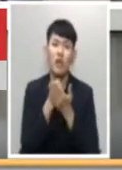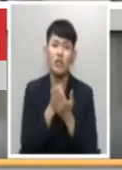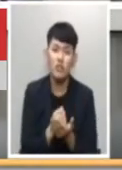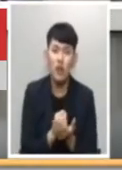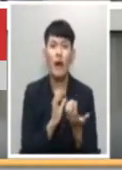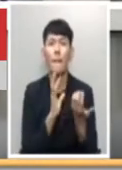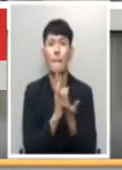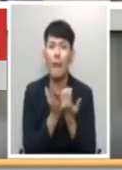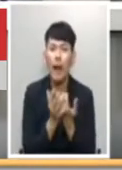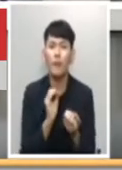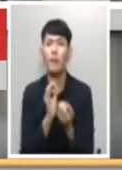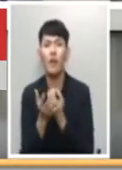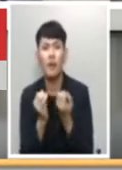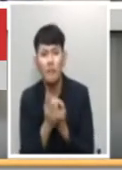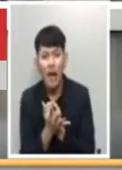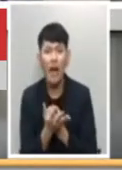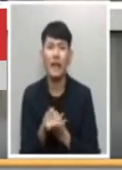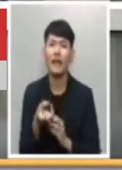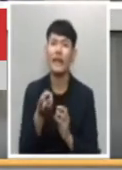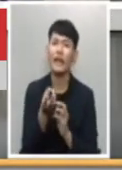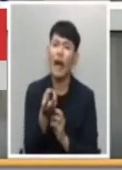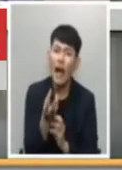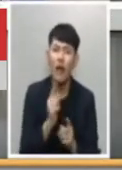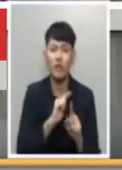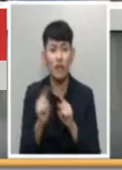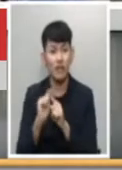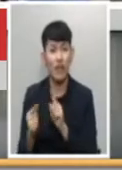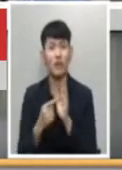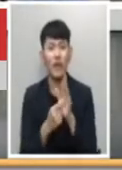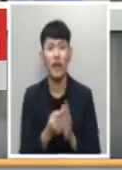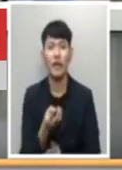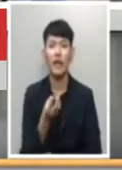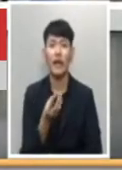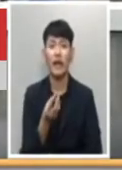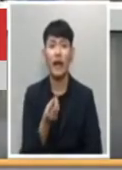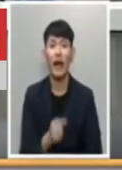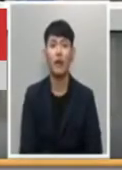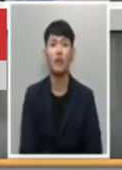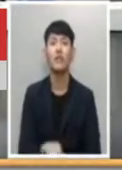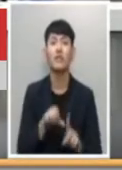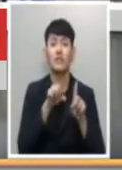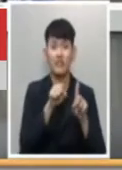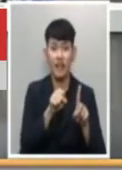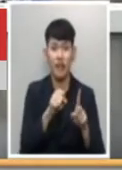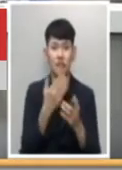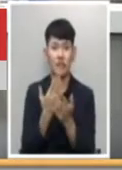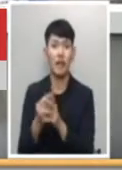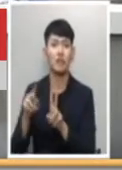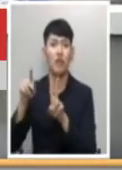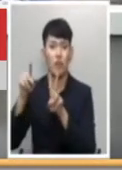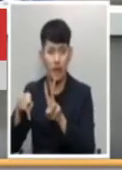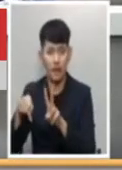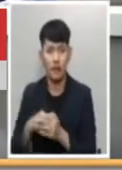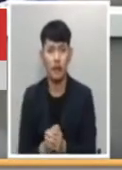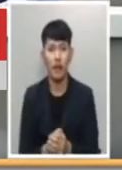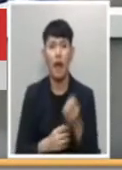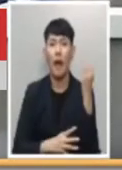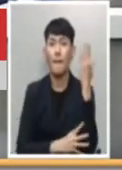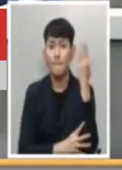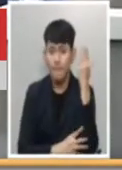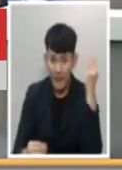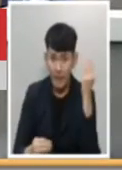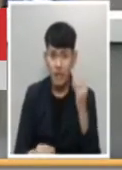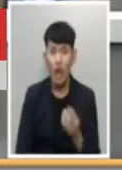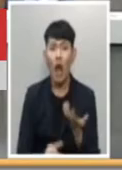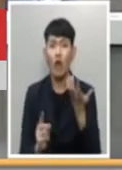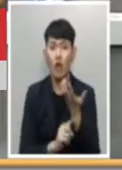โดยมีสโลแกนบอกว่าข้าวแสนละ 2,000 มันโลละ5ยางพาราโล